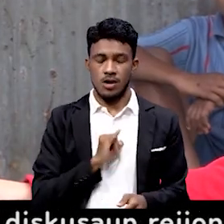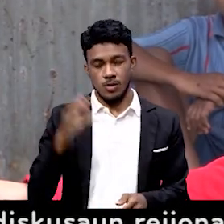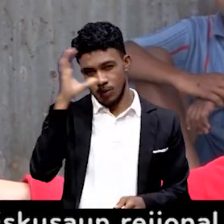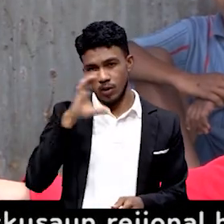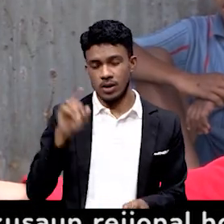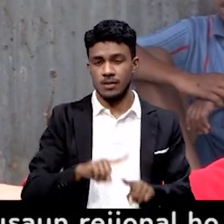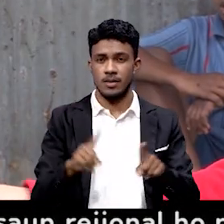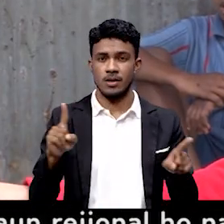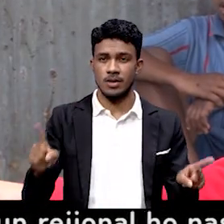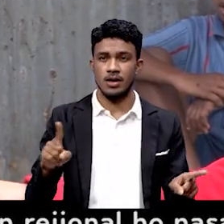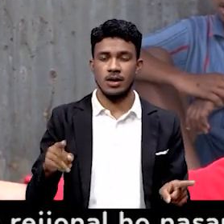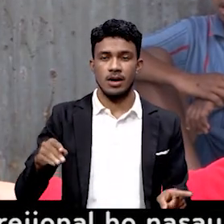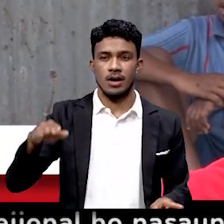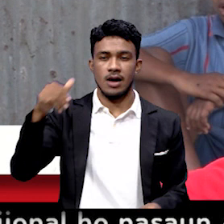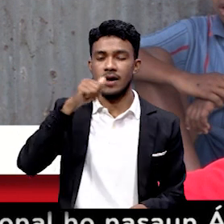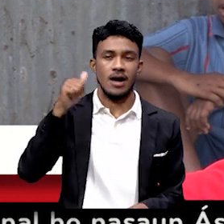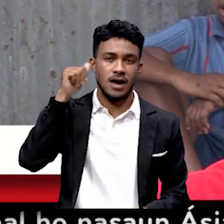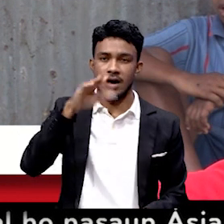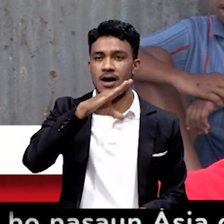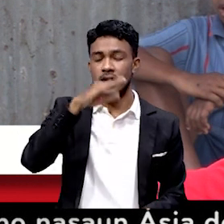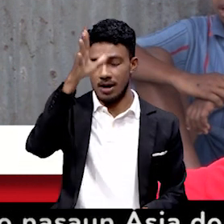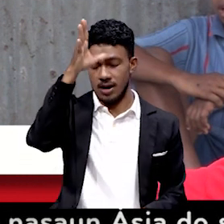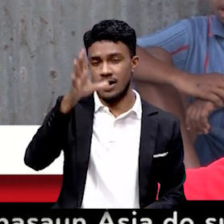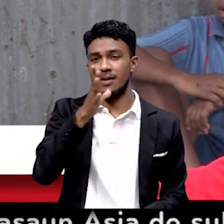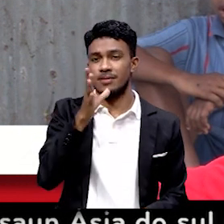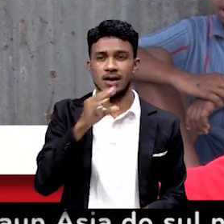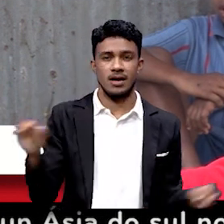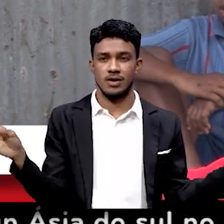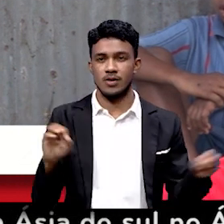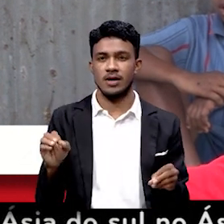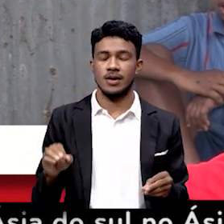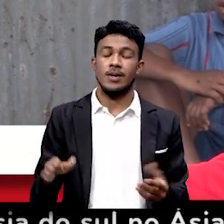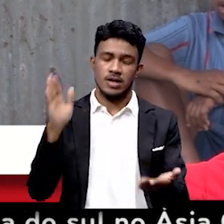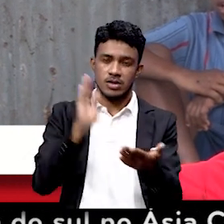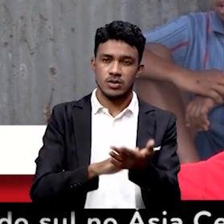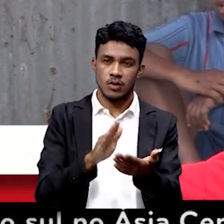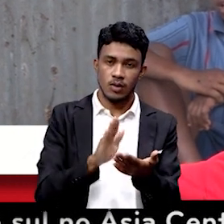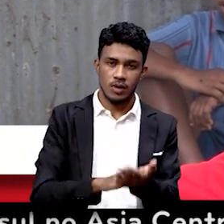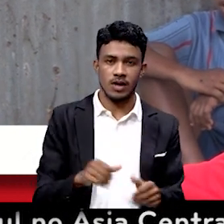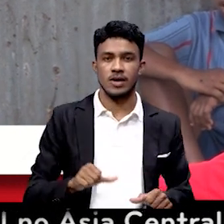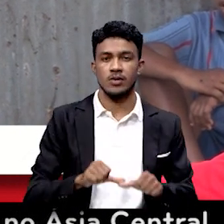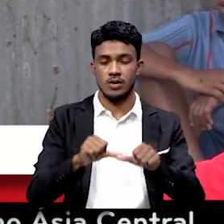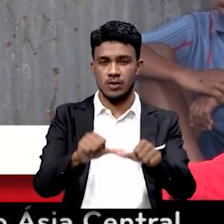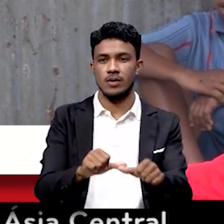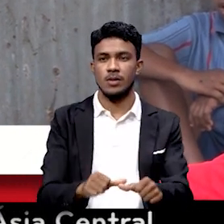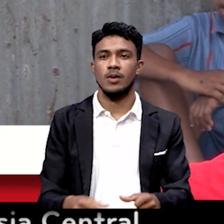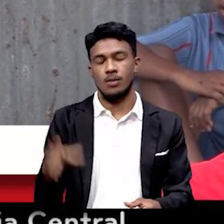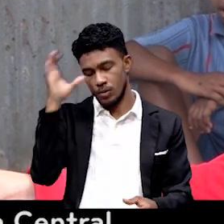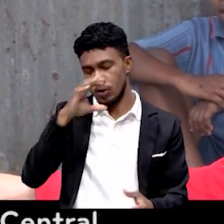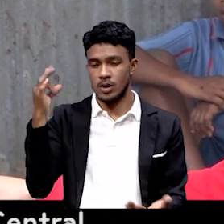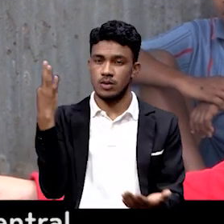studi dana ere mata. Ide poi sera mata de, studi dana ema ka obele buka fali, osan hau bele tur